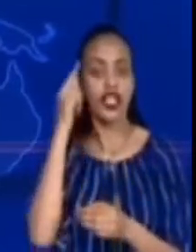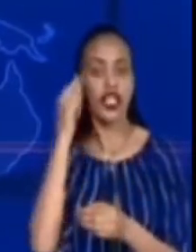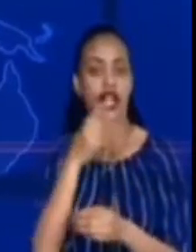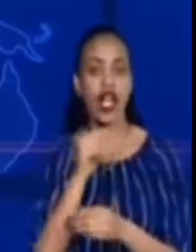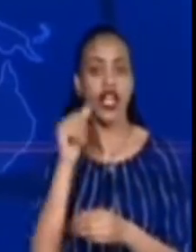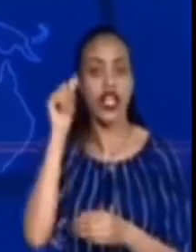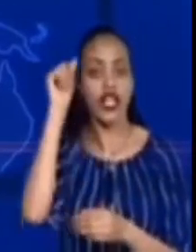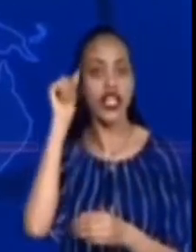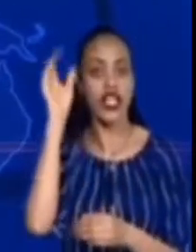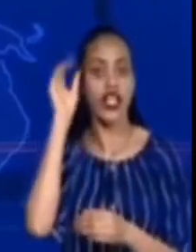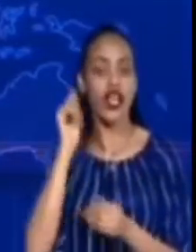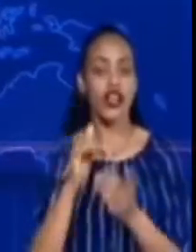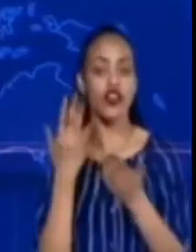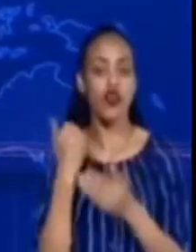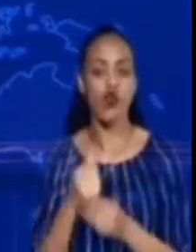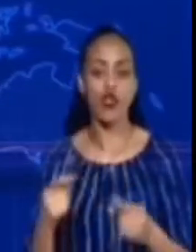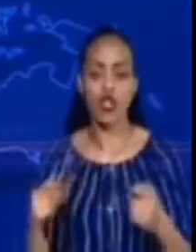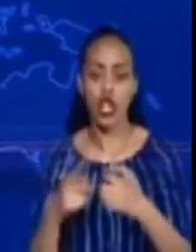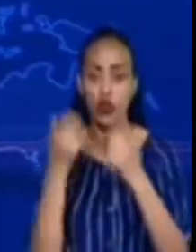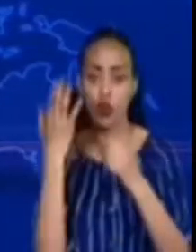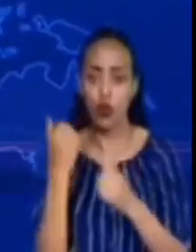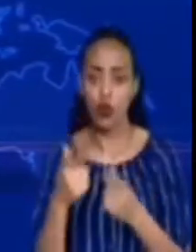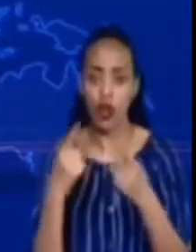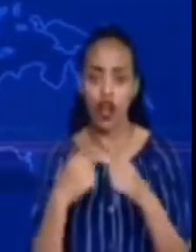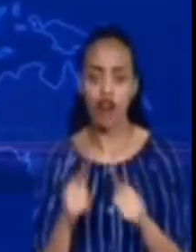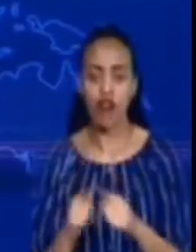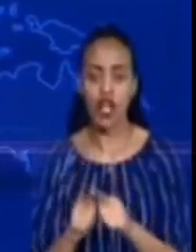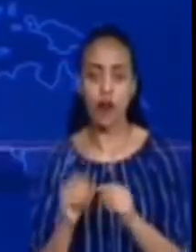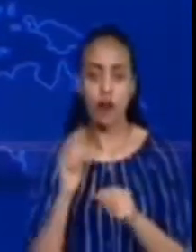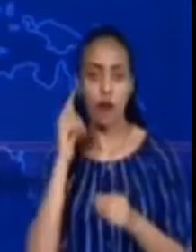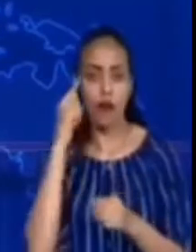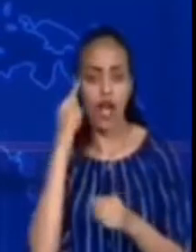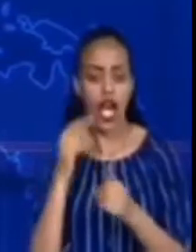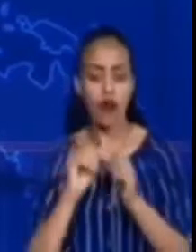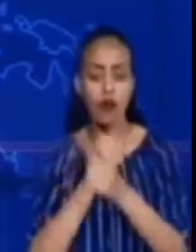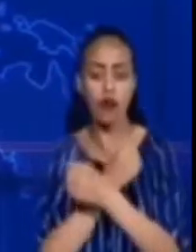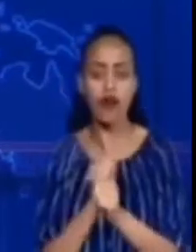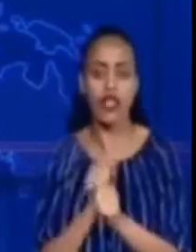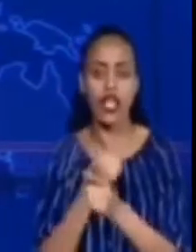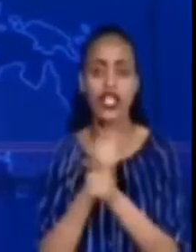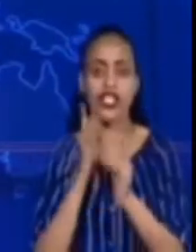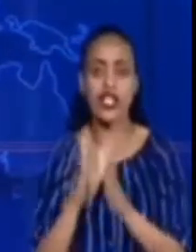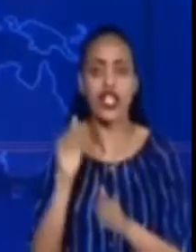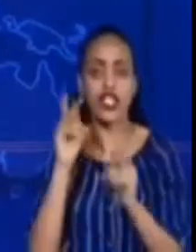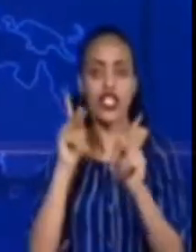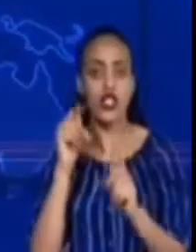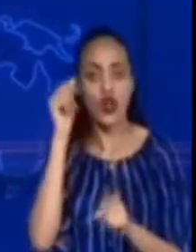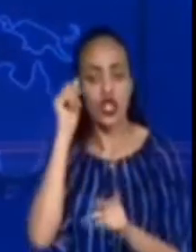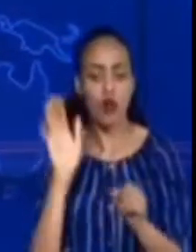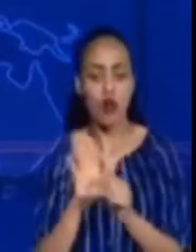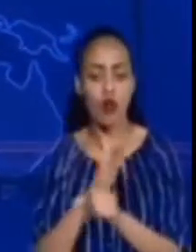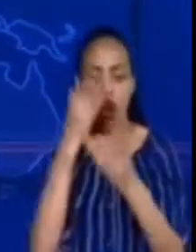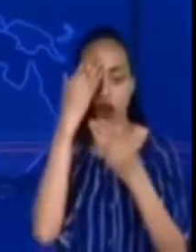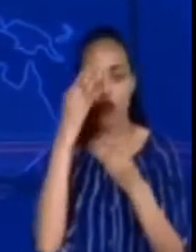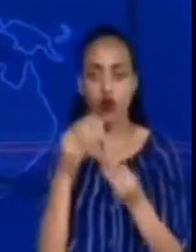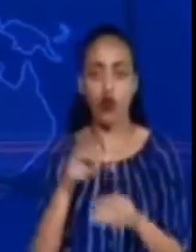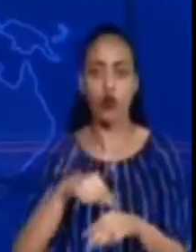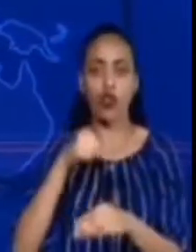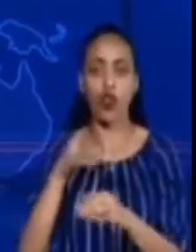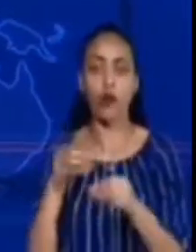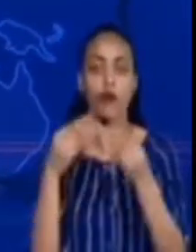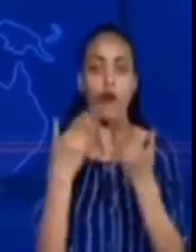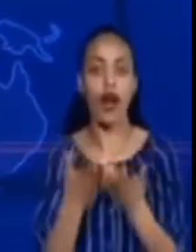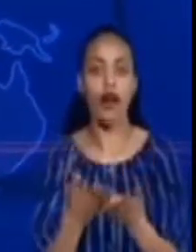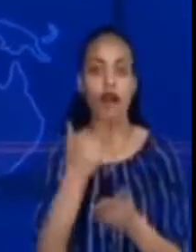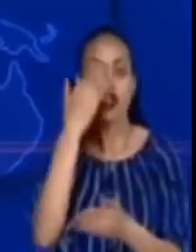የሰከነ ማቹር ዌል ማቹር ዲዮነ ሰው ነው ሚገርማቹ ዌል ማቹር ዲዮነ ሰው ነው ያ ግን ሙስሊም